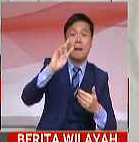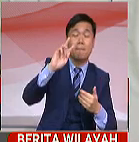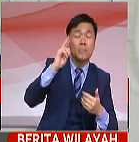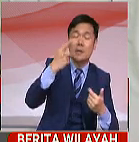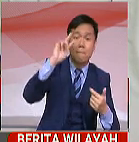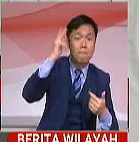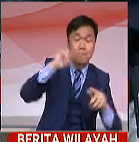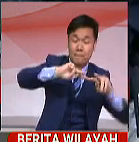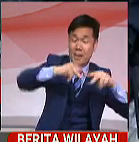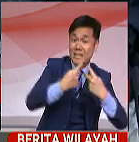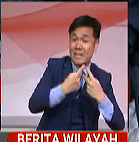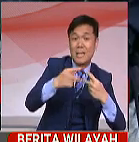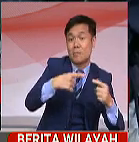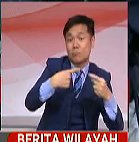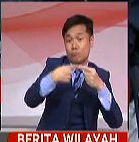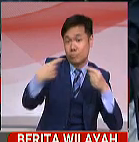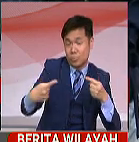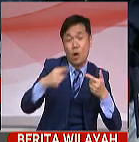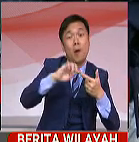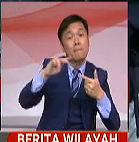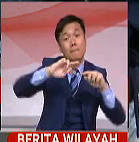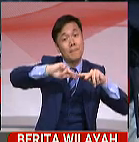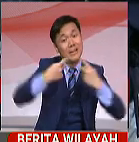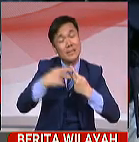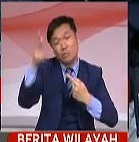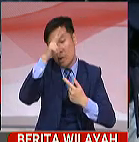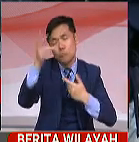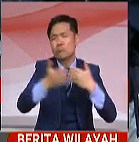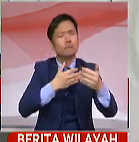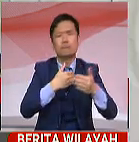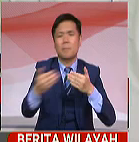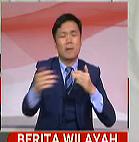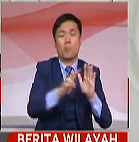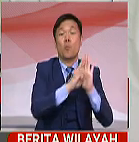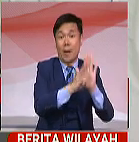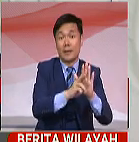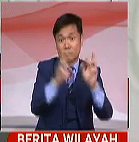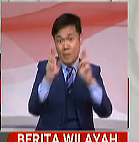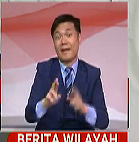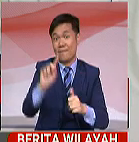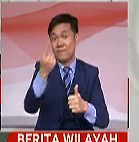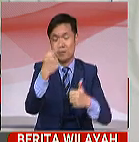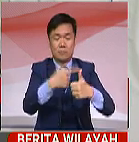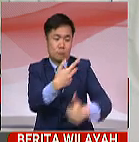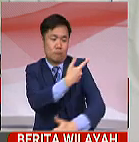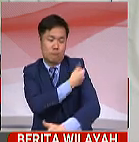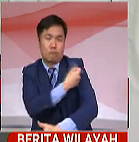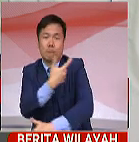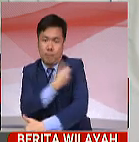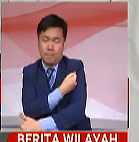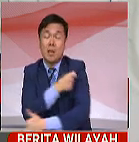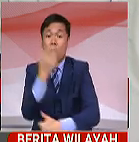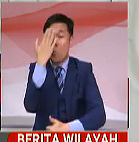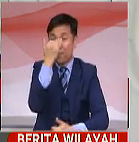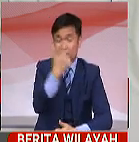kerajaan didahulukan. Sebab wakil rakyat ini dia akan bertemu dengan ramai